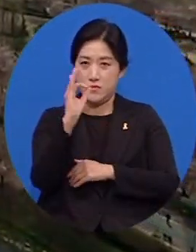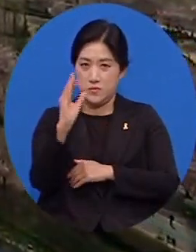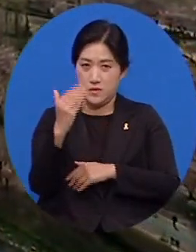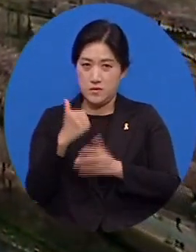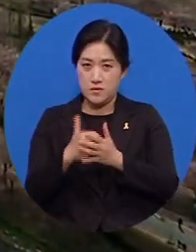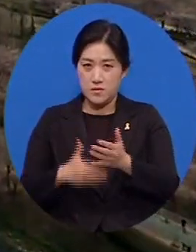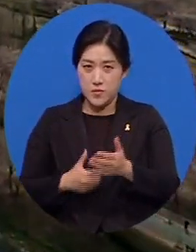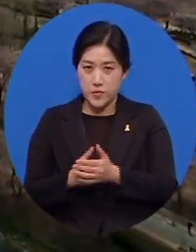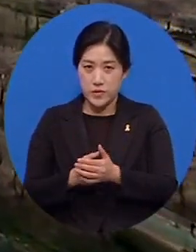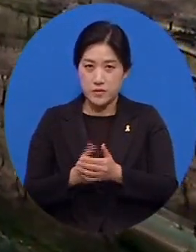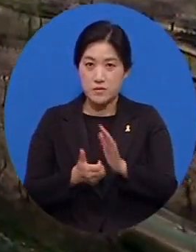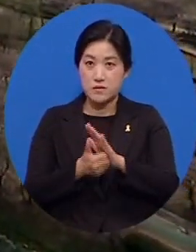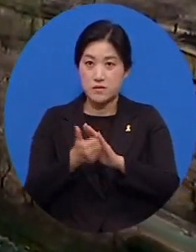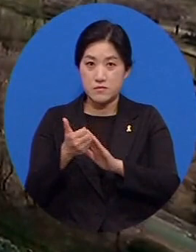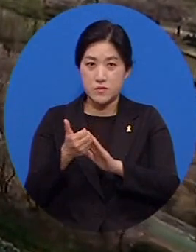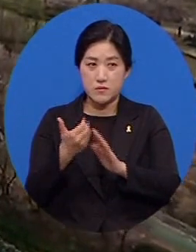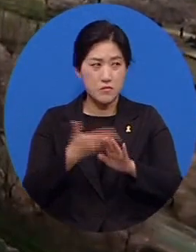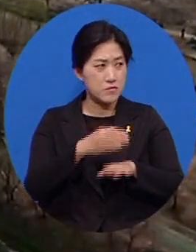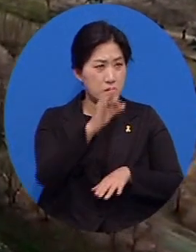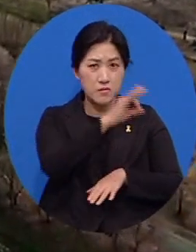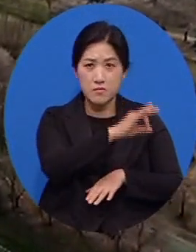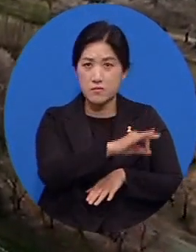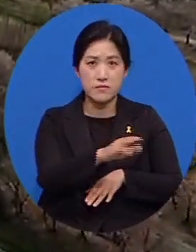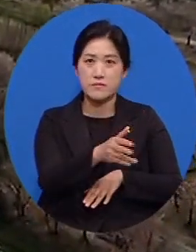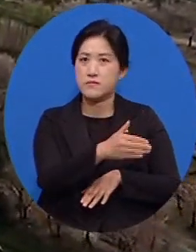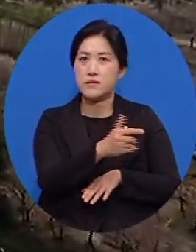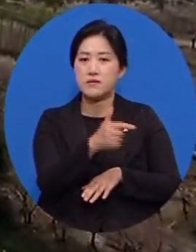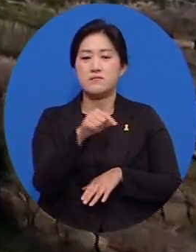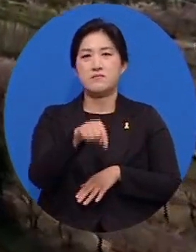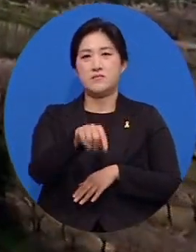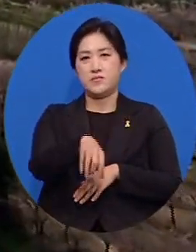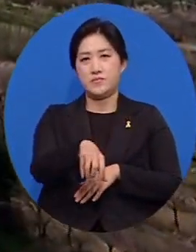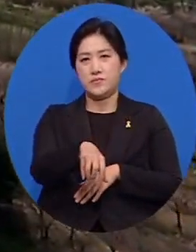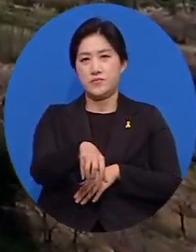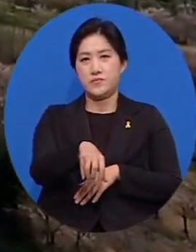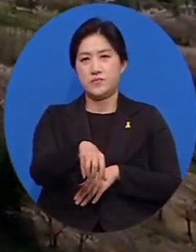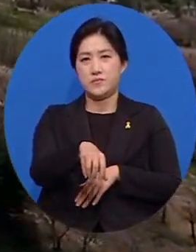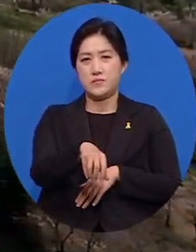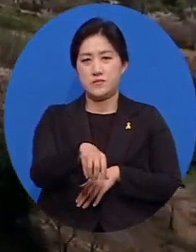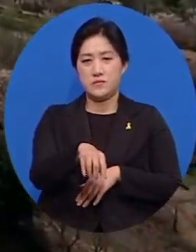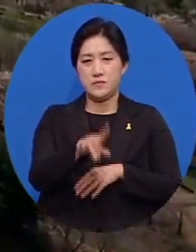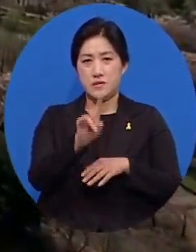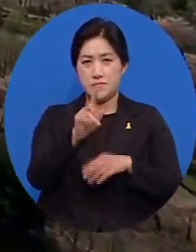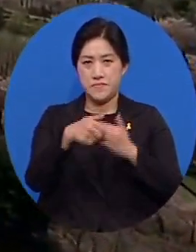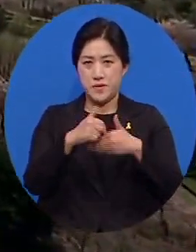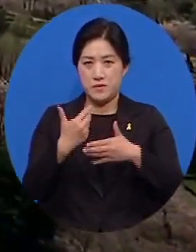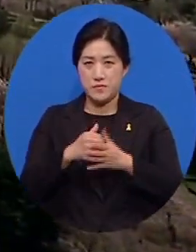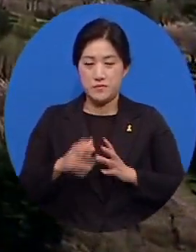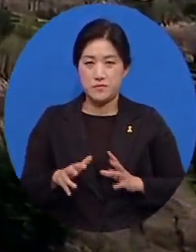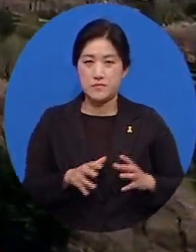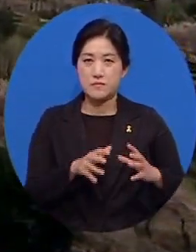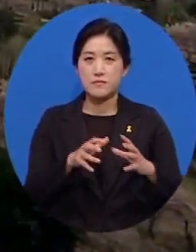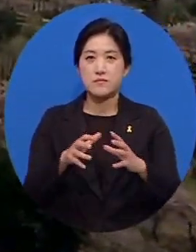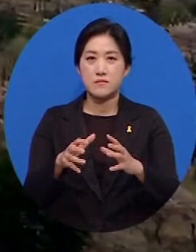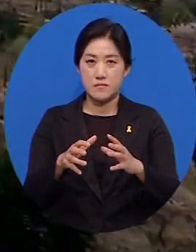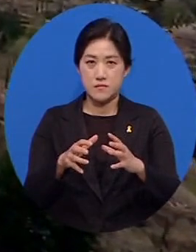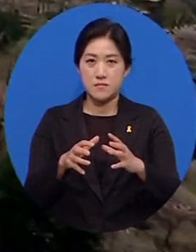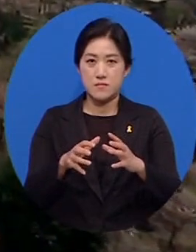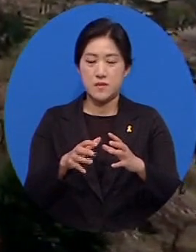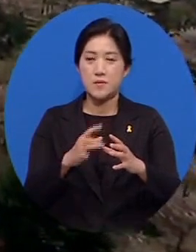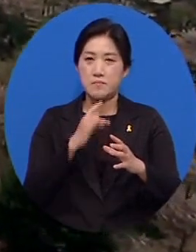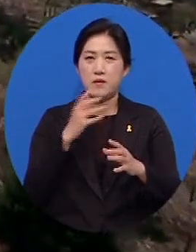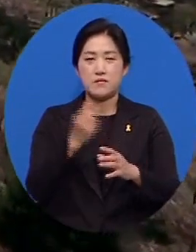용기와 희망은 다른 곳에 있지 않았습니다. 한 마음으로 함께하는 것, 그거